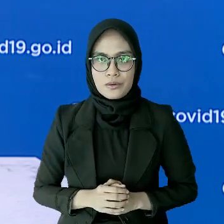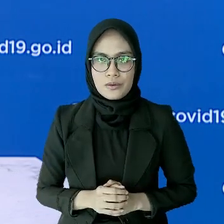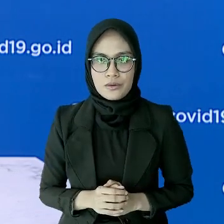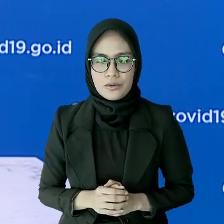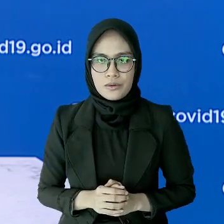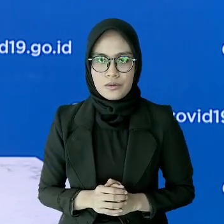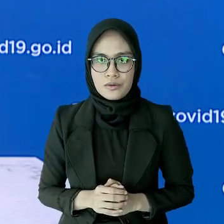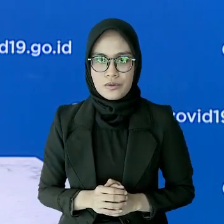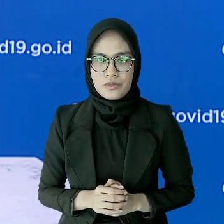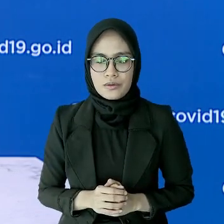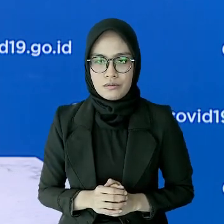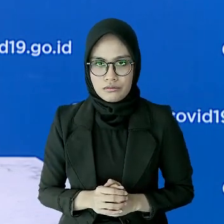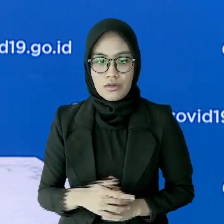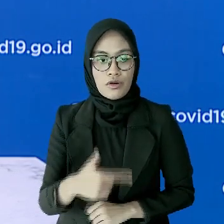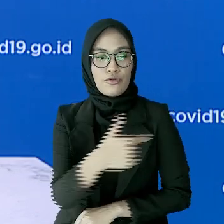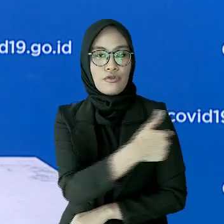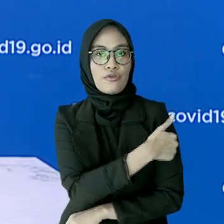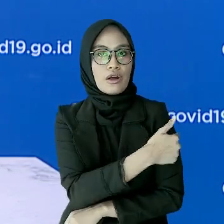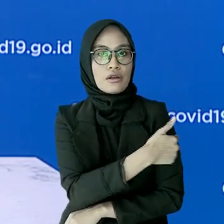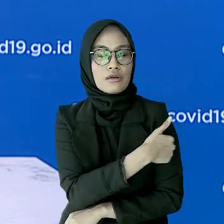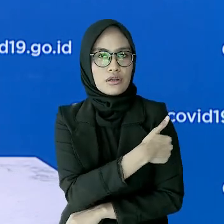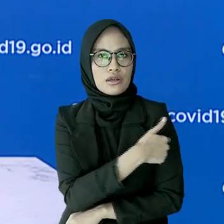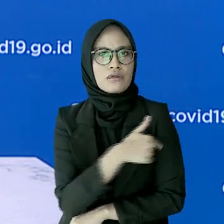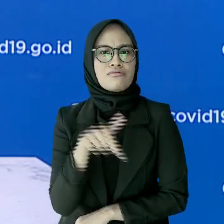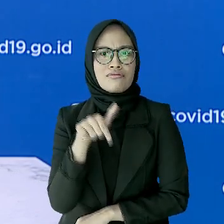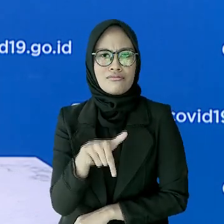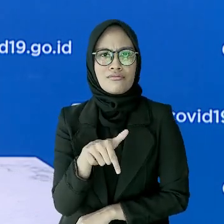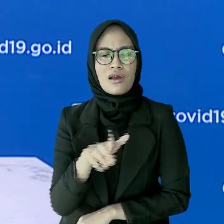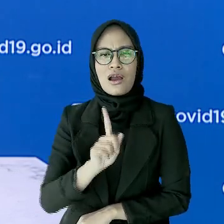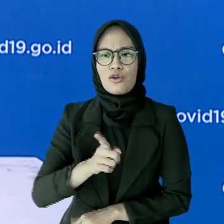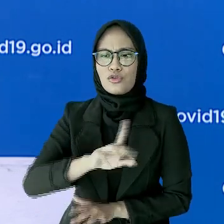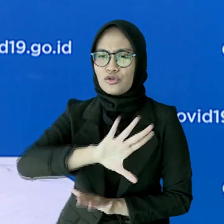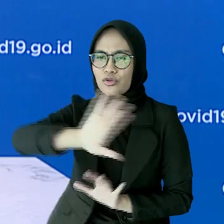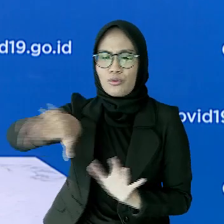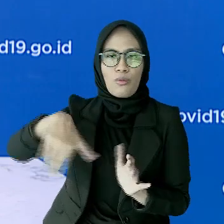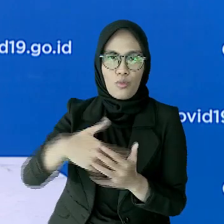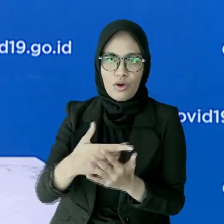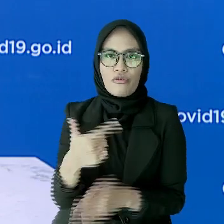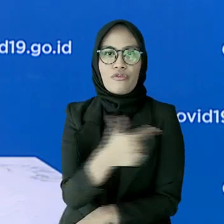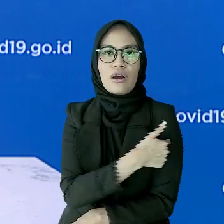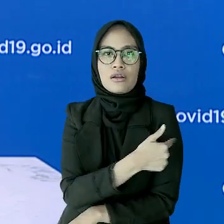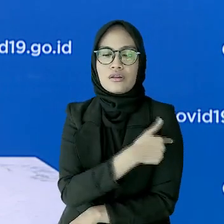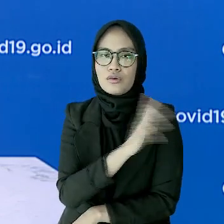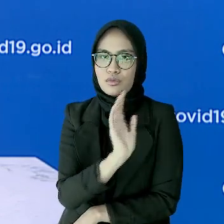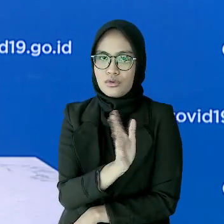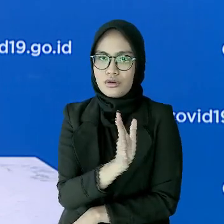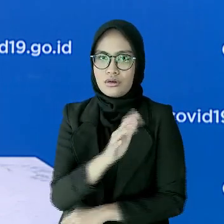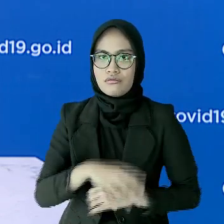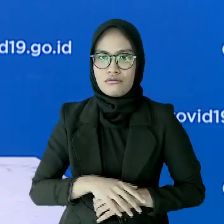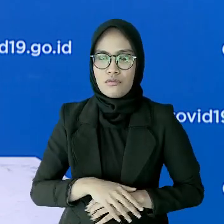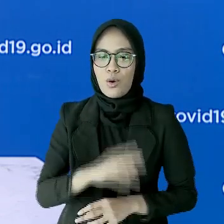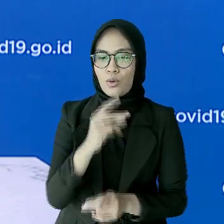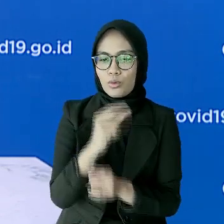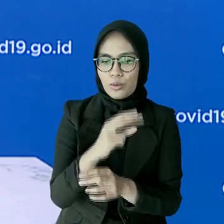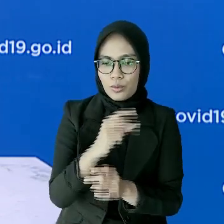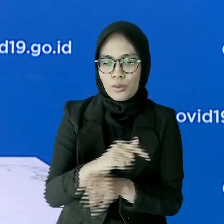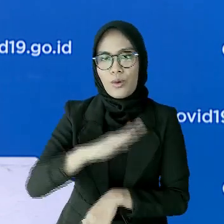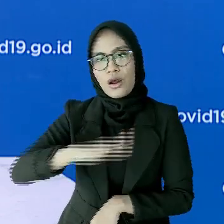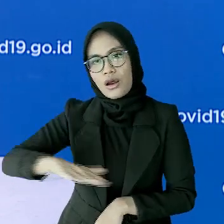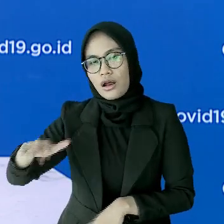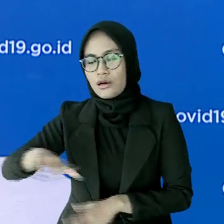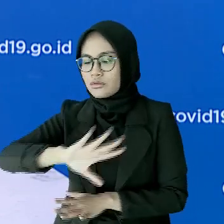peningkatan cakupan vaksinasi, khususnya bagi tenaga pendidik dan anak sekolah yang sudah memenuhi kriteria untuk